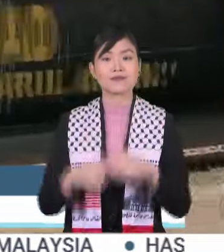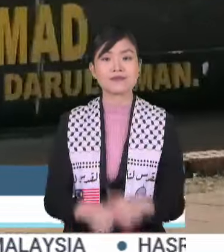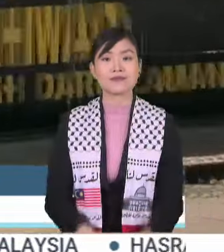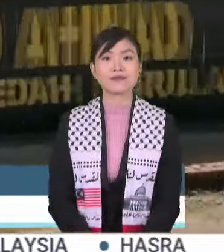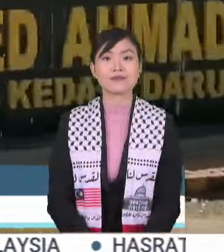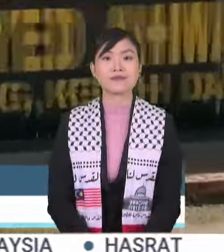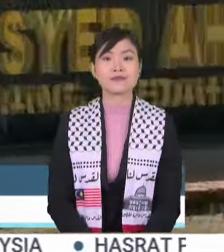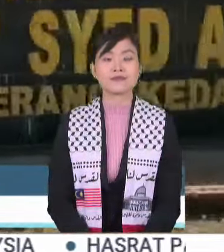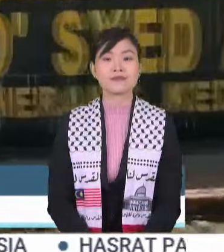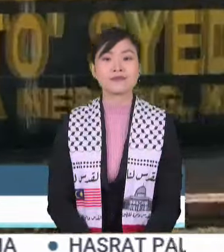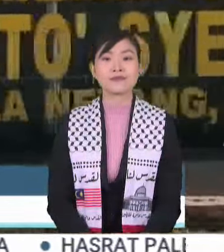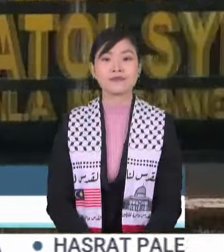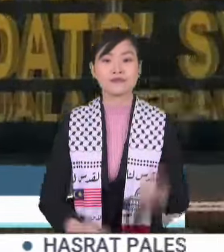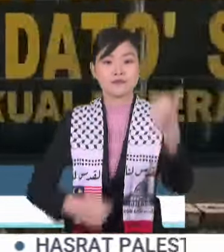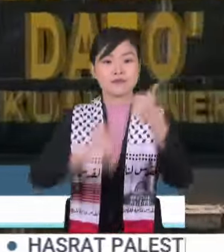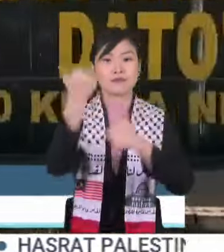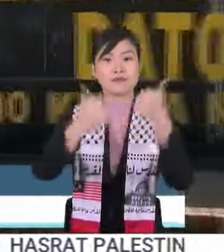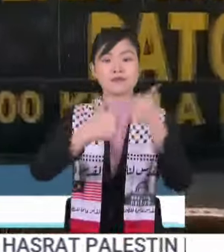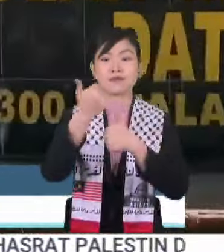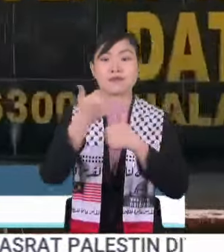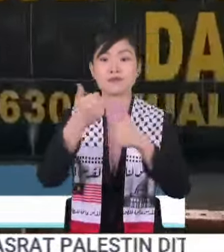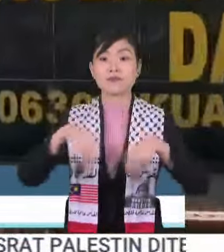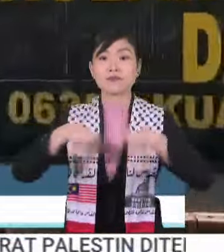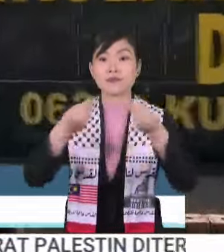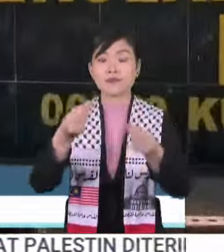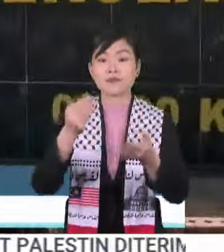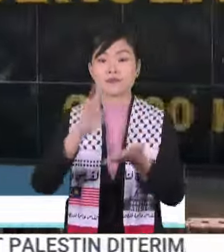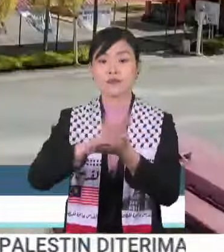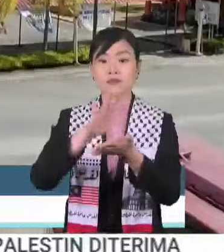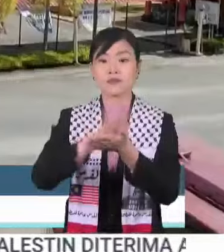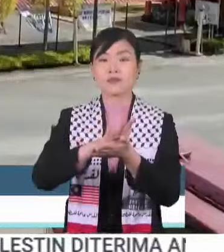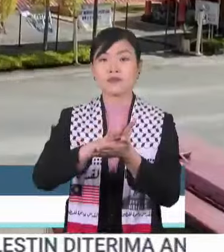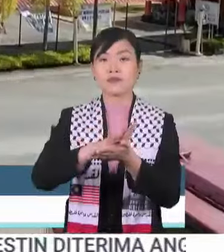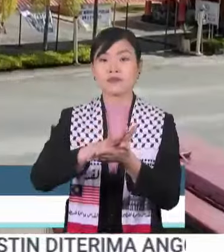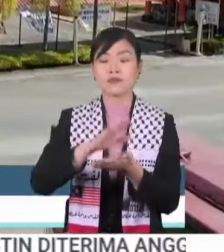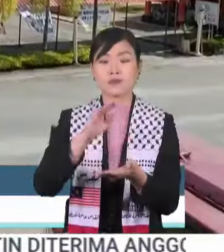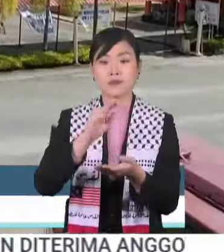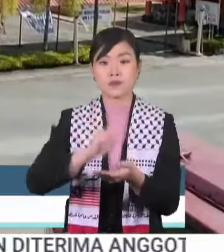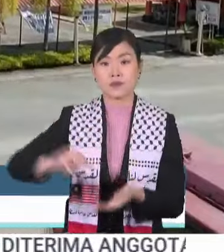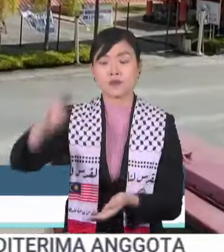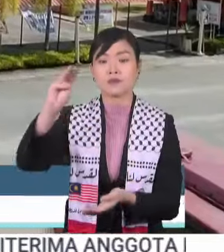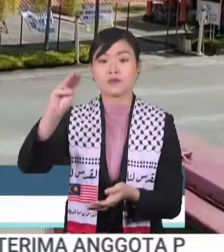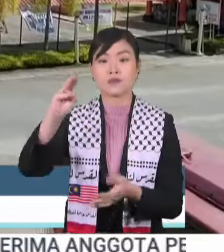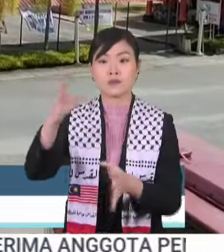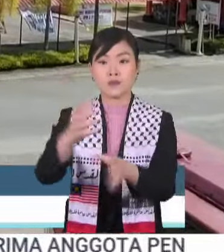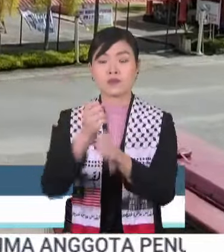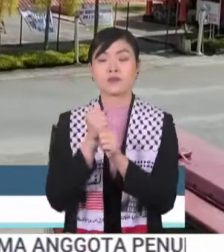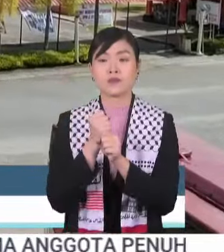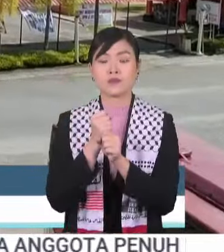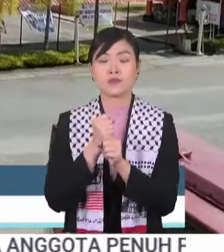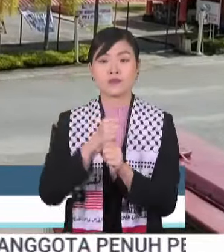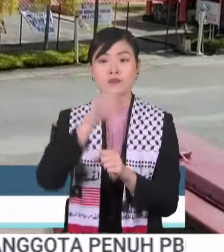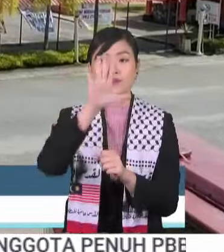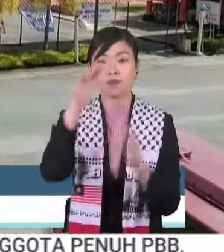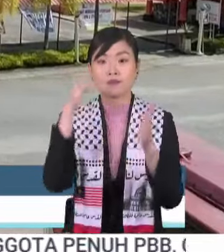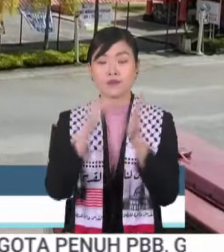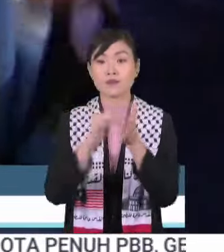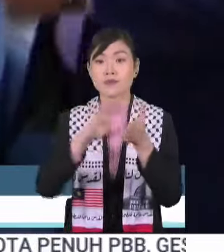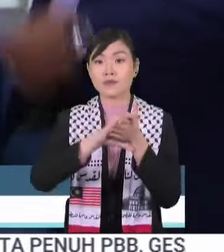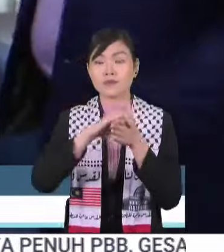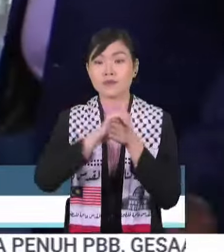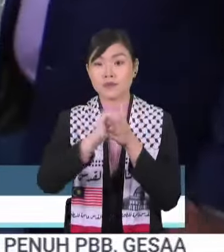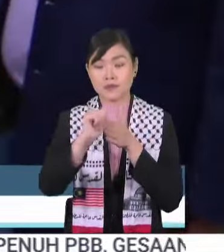tinggi kemenangan yang membolehkan smkdsa membawa pulang hadiah Wang tunai berjumlah r5,000